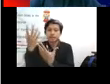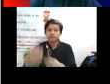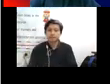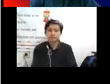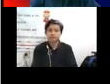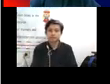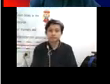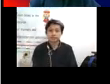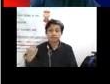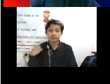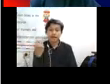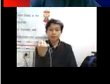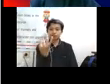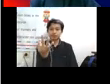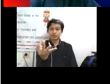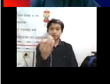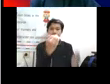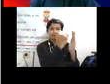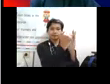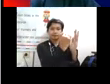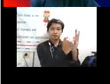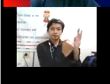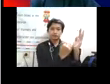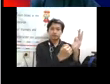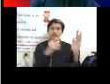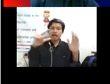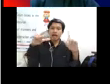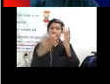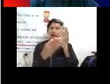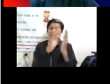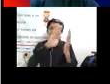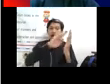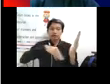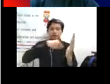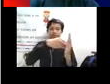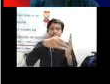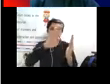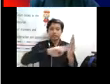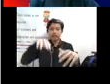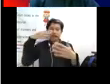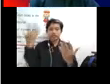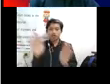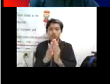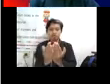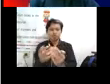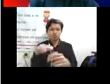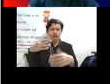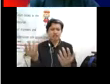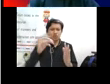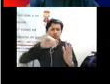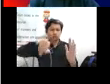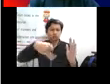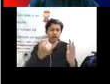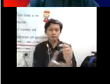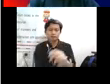ini ada beberapa artikel atau buku yang sudah kita cari kita